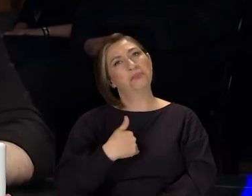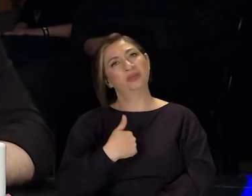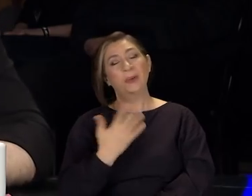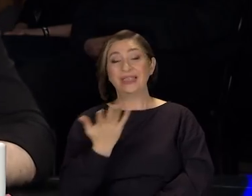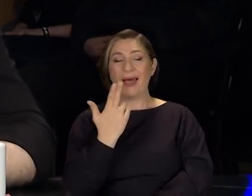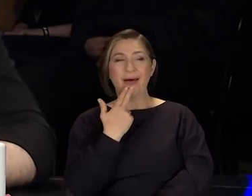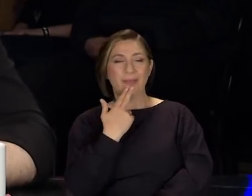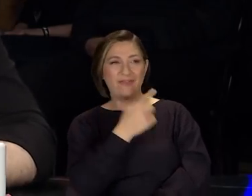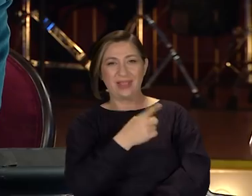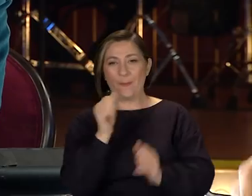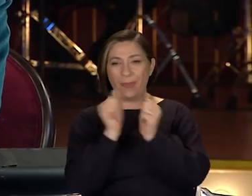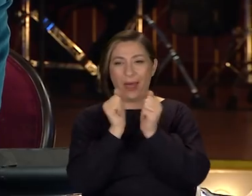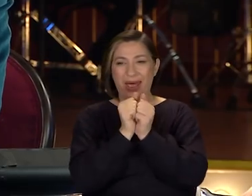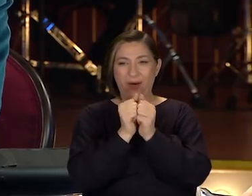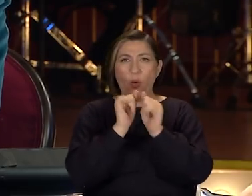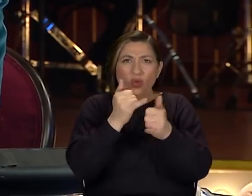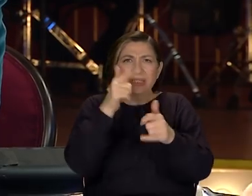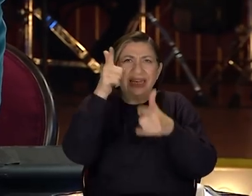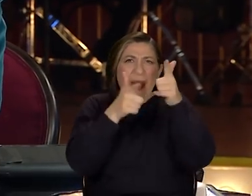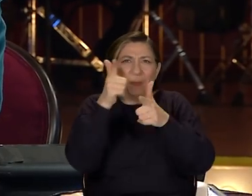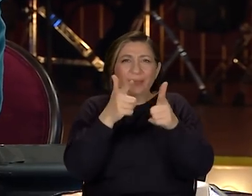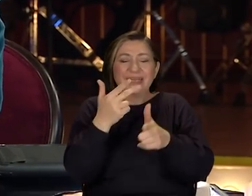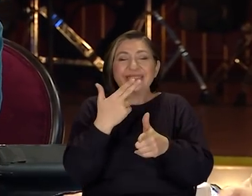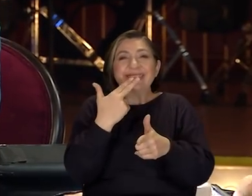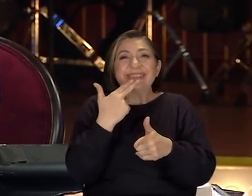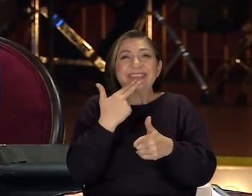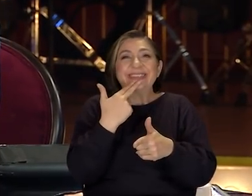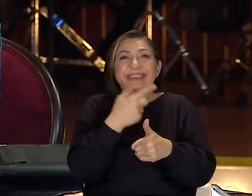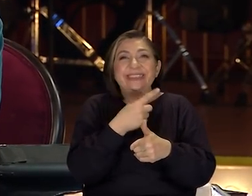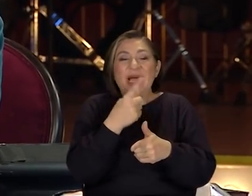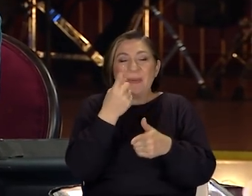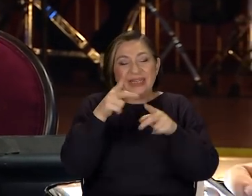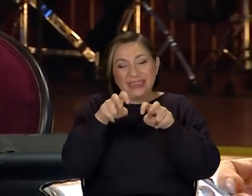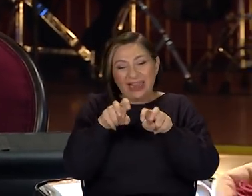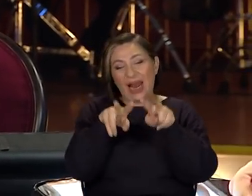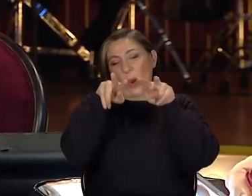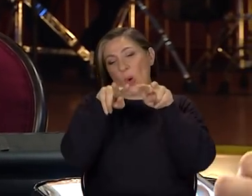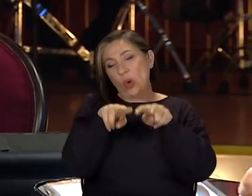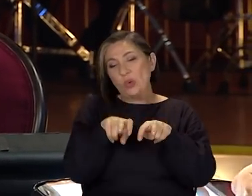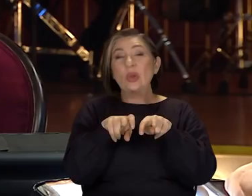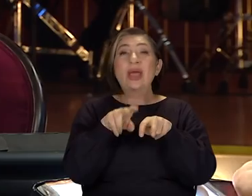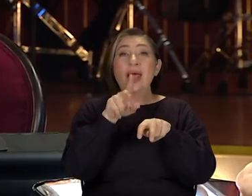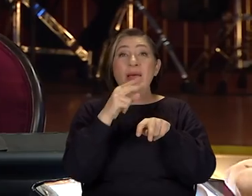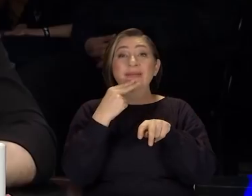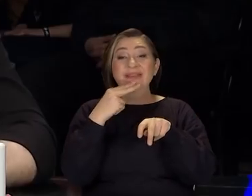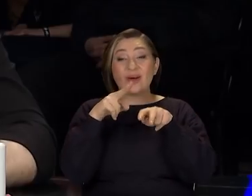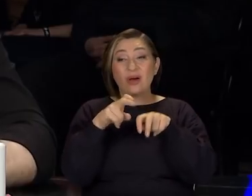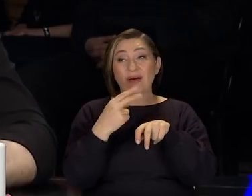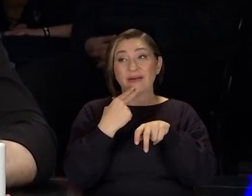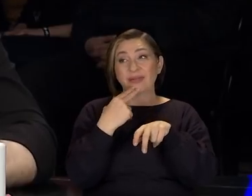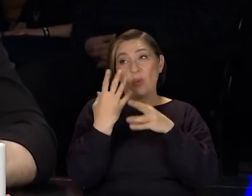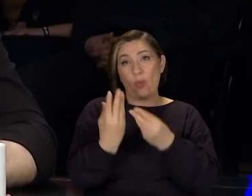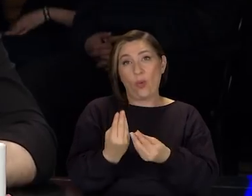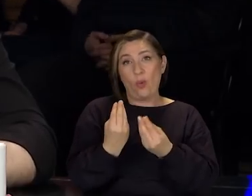şimdi hanımefendiyle beraber oynuyorsunuz. Mesela kızcağız bir sandalyede oturuyor değil mi? Hemen sandalyede oturan kadın